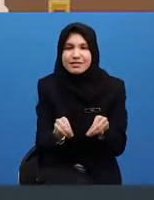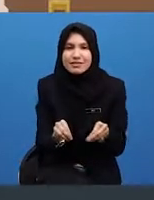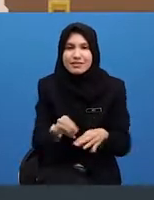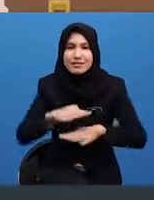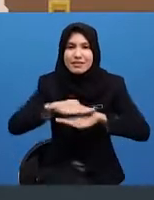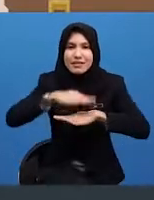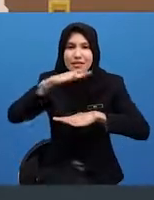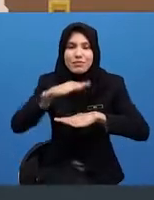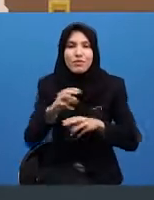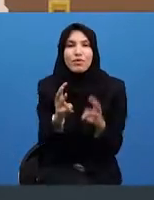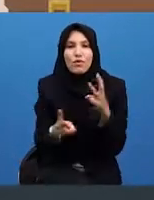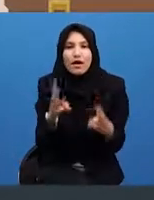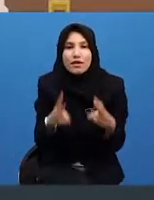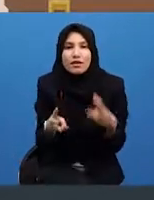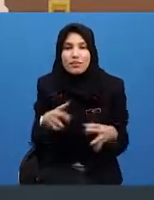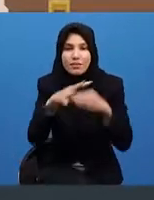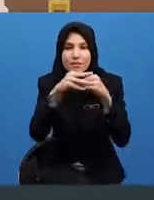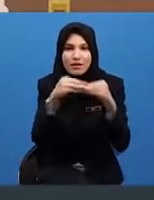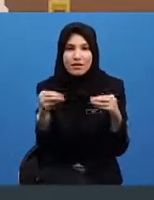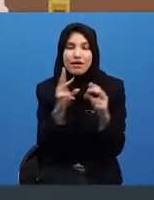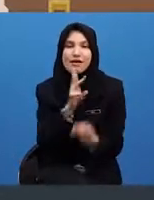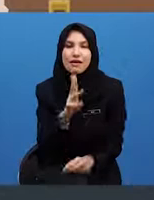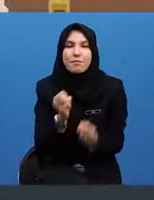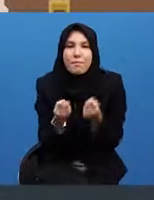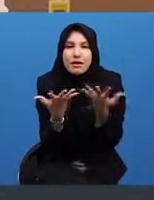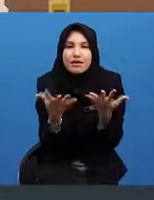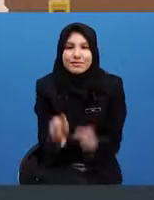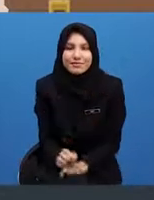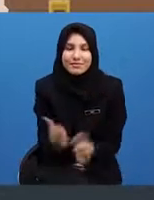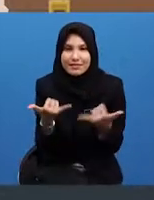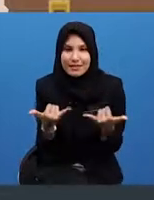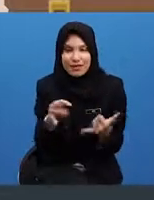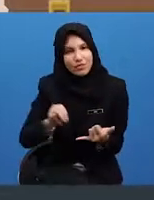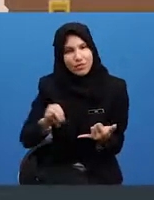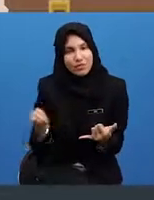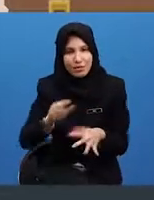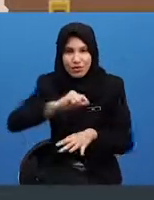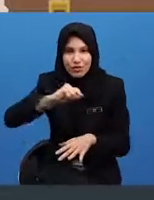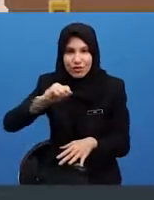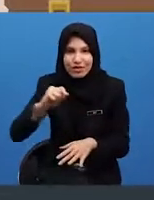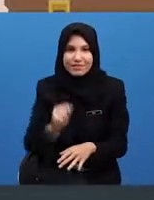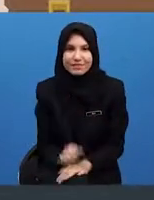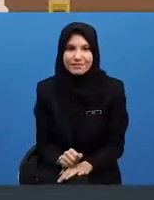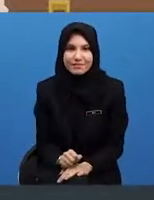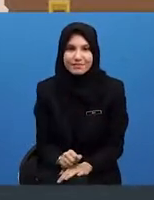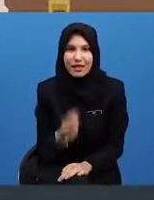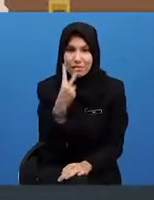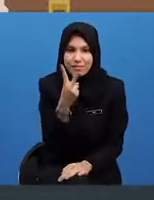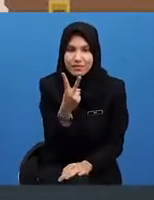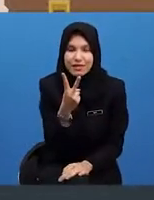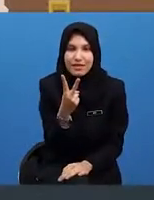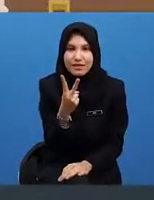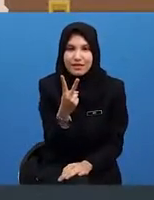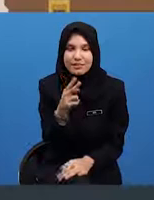walaupun ia telah menyerap air yang banyak. Sekarang, murid-murid perlu catatkan pemerhatian anda